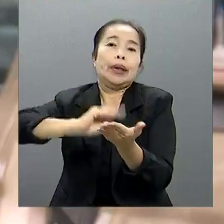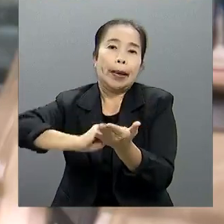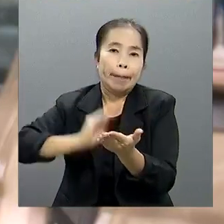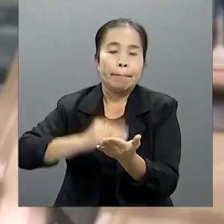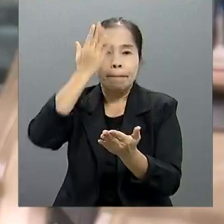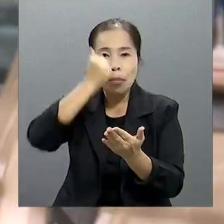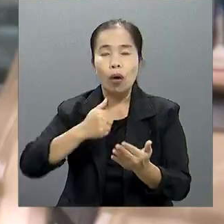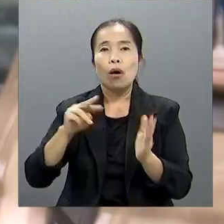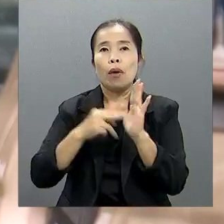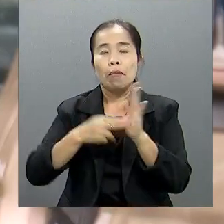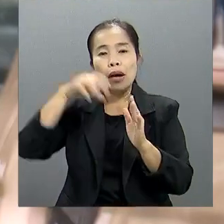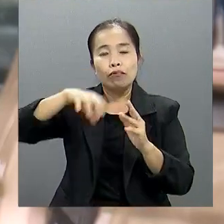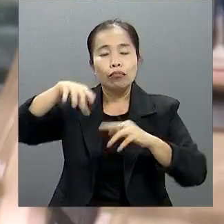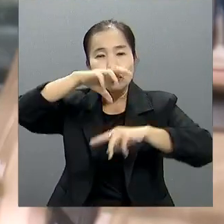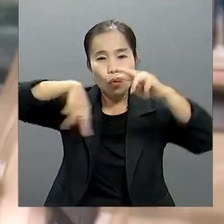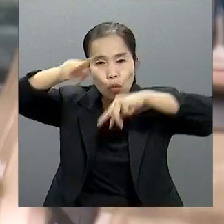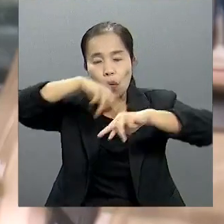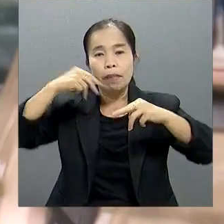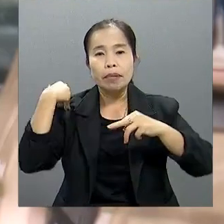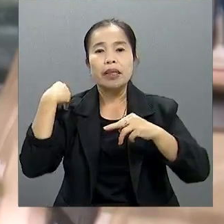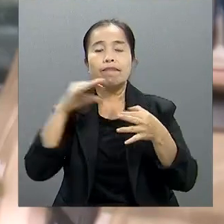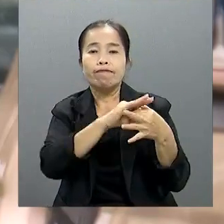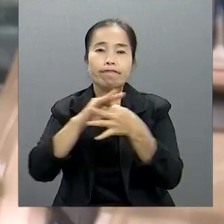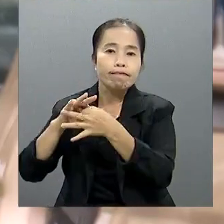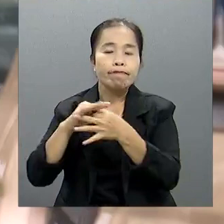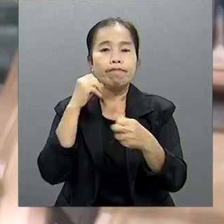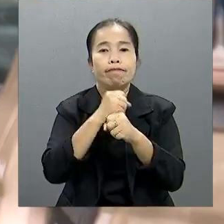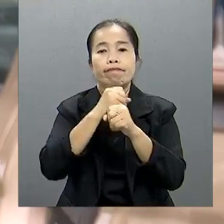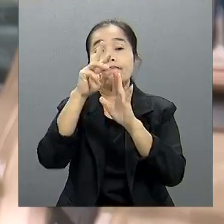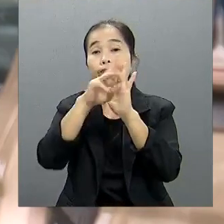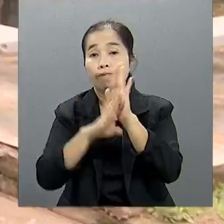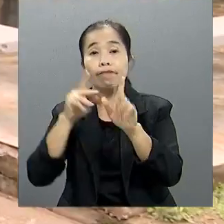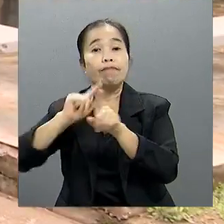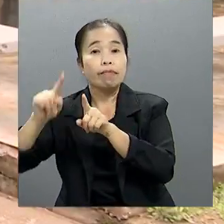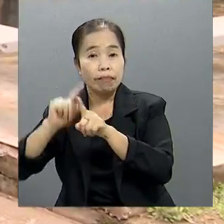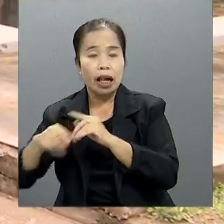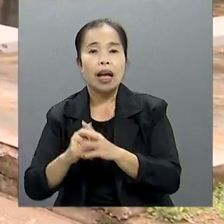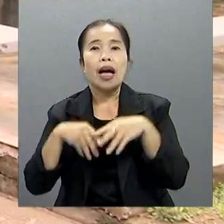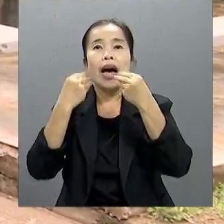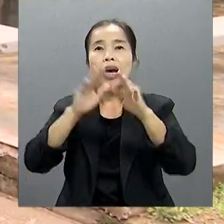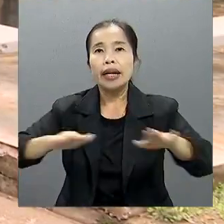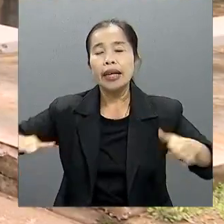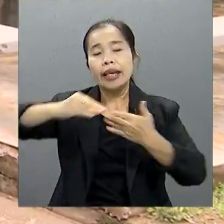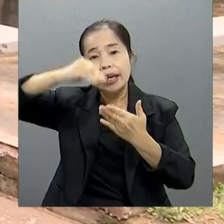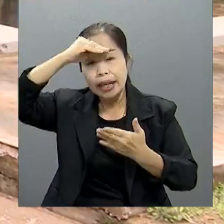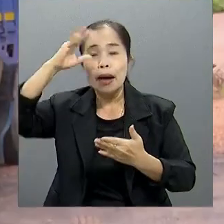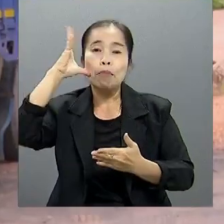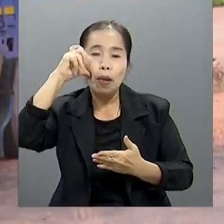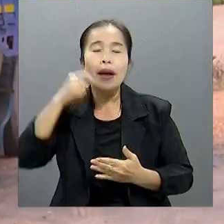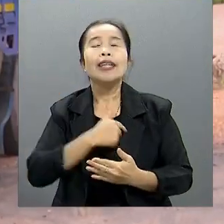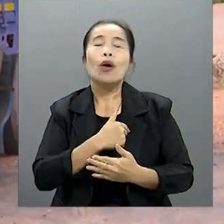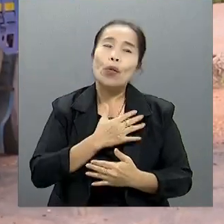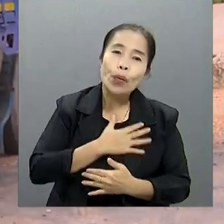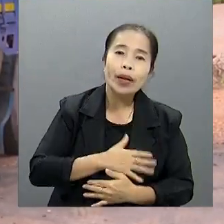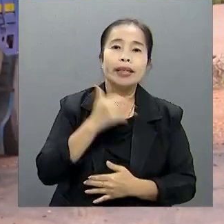เพื่ให้สดคลองกัมาตรการณต่องภากรัแลเป็การส้างคามมนใจใหกบนักเรีนและพ่อแม่ผู้ปกครองและนอกจากมา